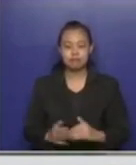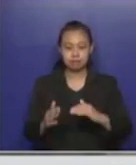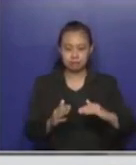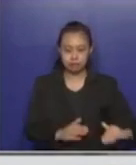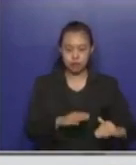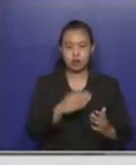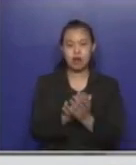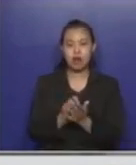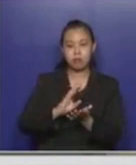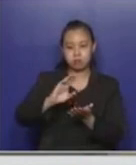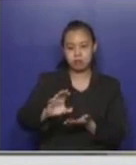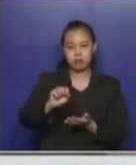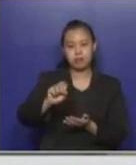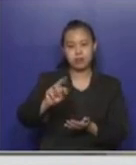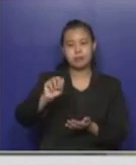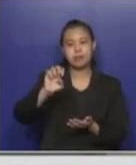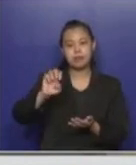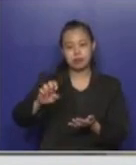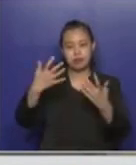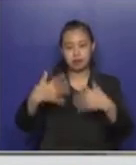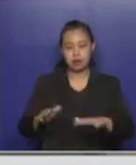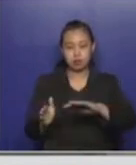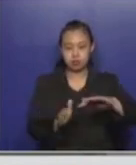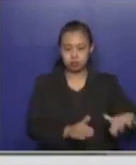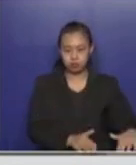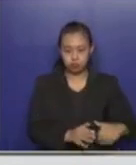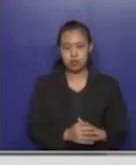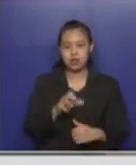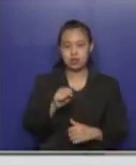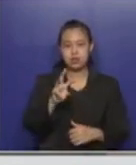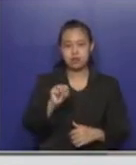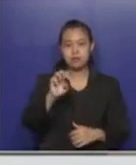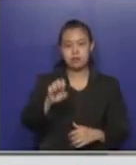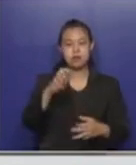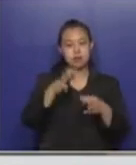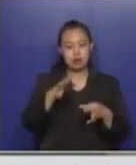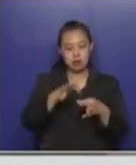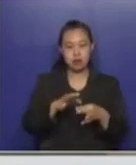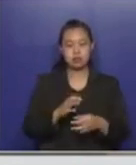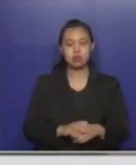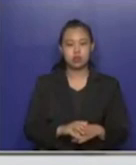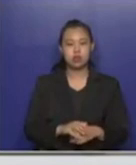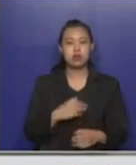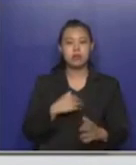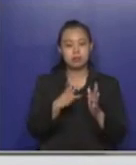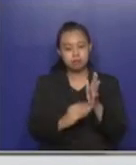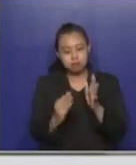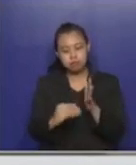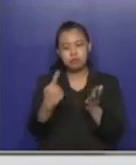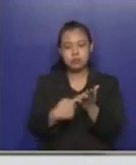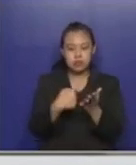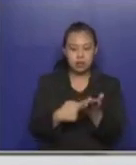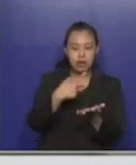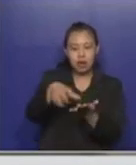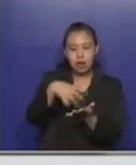ให้เงินทุนกับ SME แล้วสิ่งที่ฉันอยากเสนออีกเรื่องก็คือ SME Bank ต้องทำหน้าที่เป็นโค้ชหรือให้คำปรึกษากับธุรกิจ